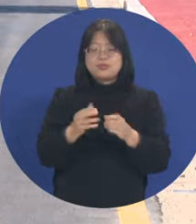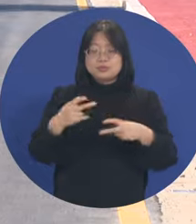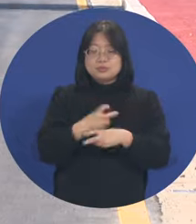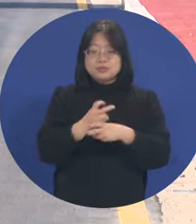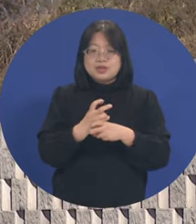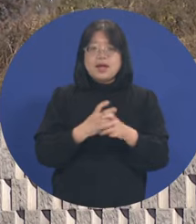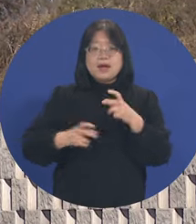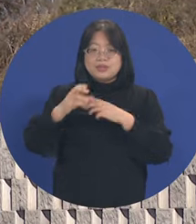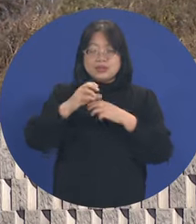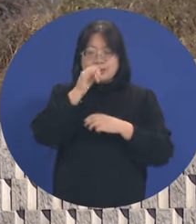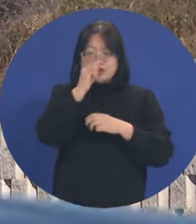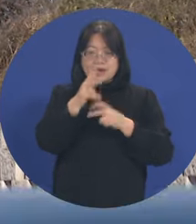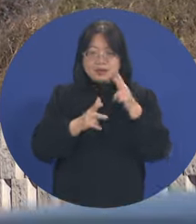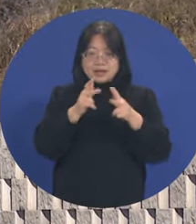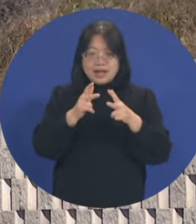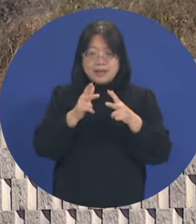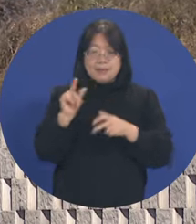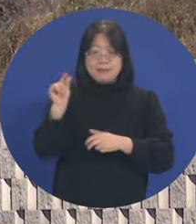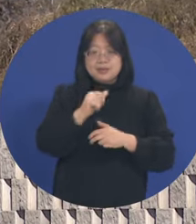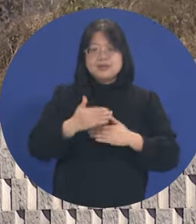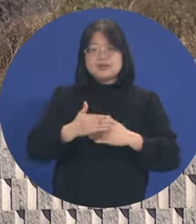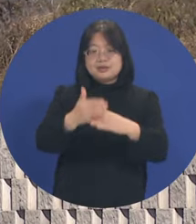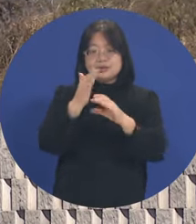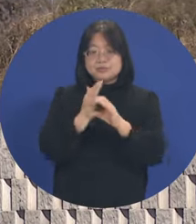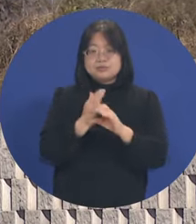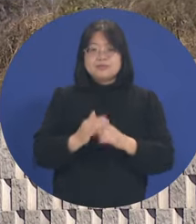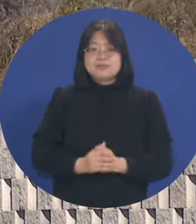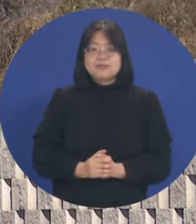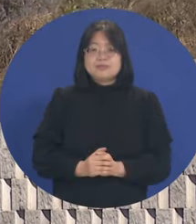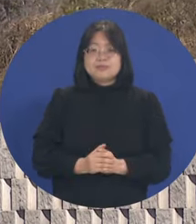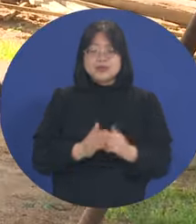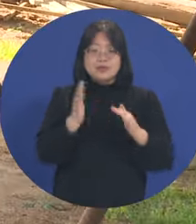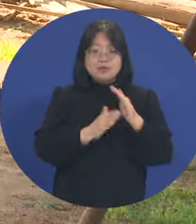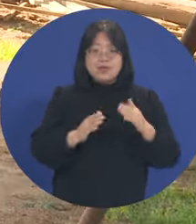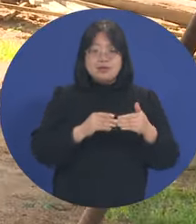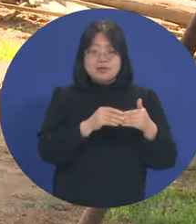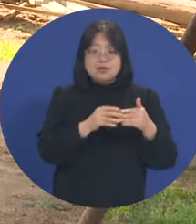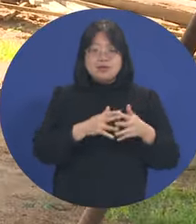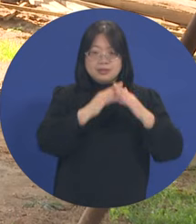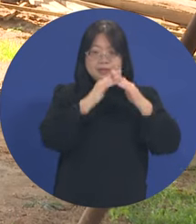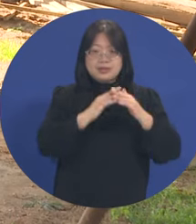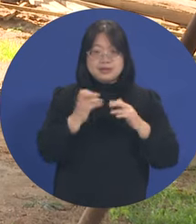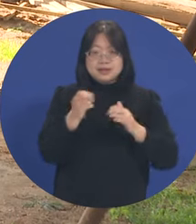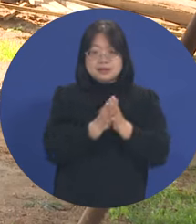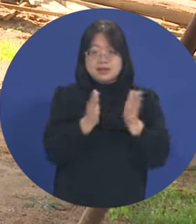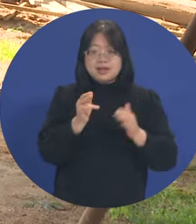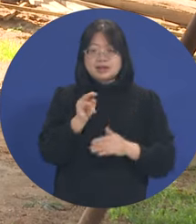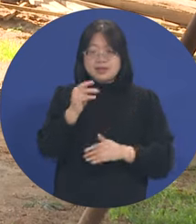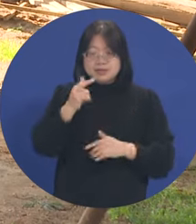기반 시설은이 프로젝트에더욱탄력을줄것으로예상됩니다.우리는